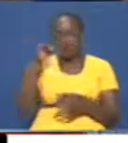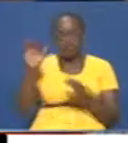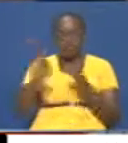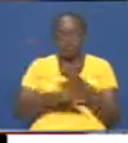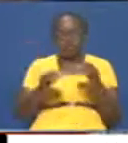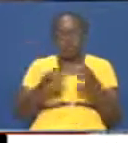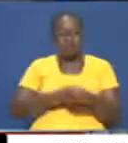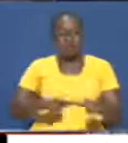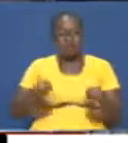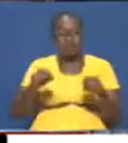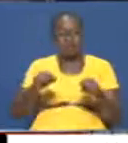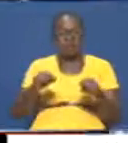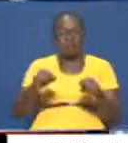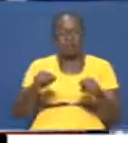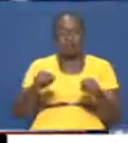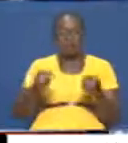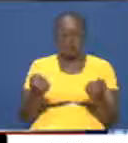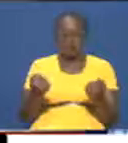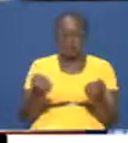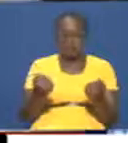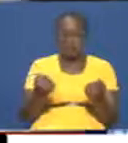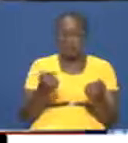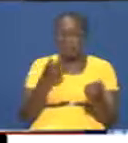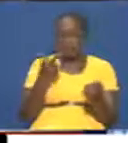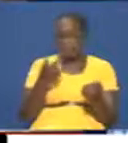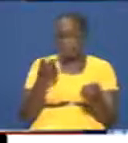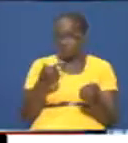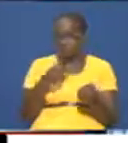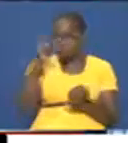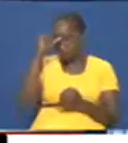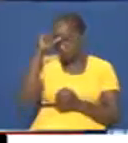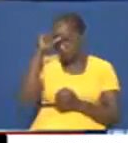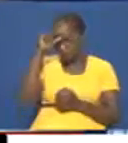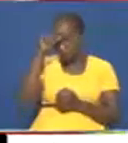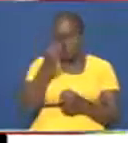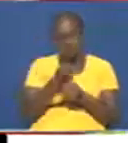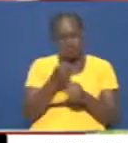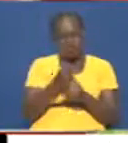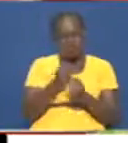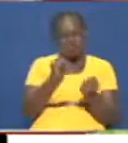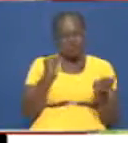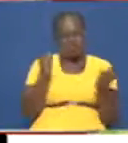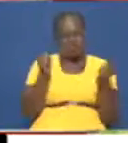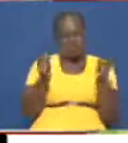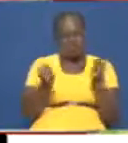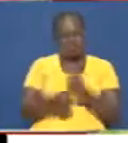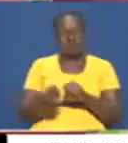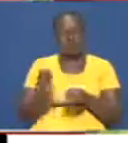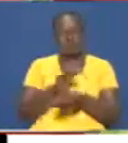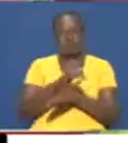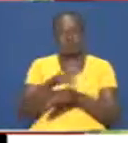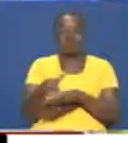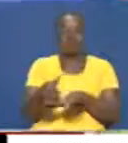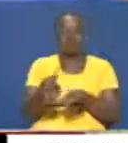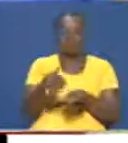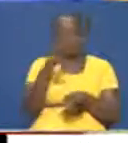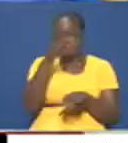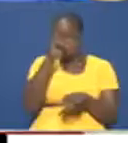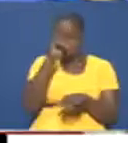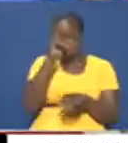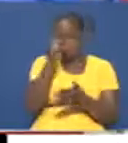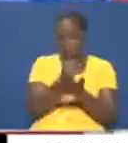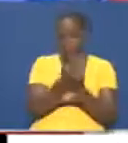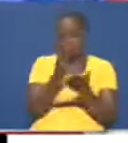wa tume hiyo Daktari Ali Sotwala alisema serikali itafanyia mabadiliko bima inayotolewa kwa maafisa wa polisi